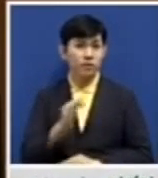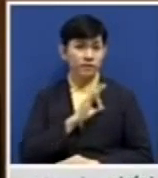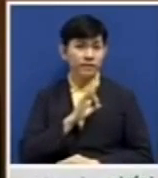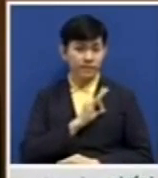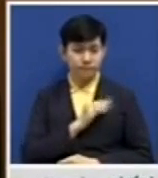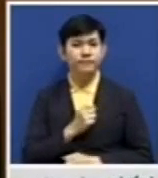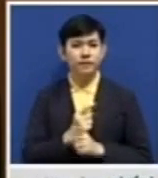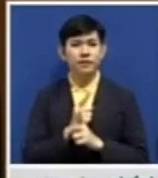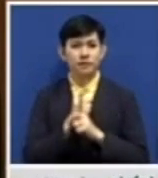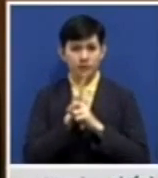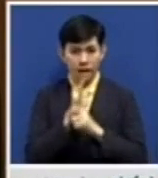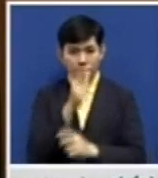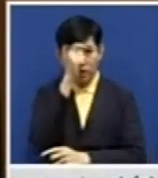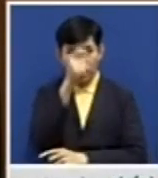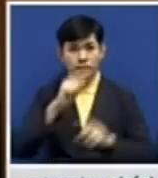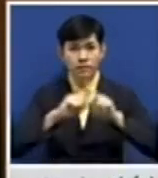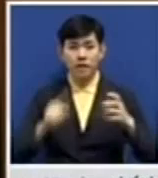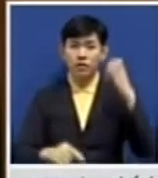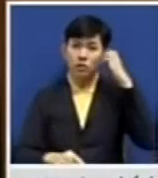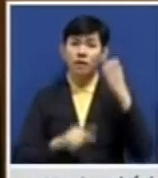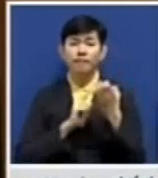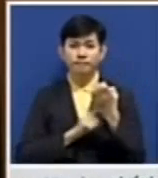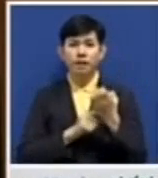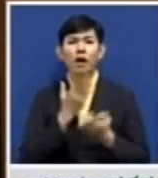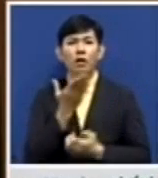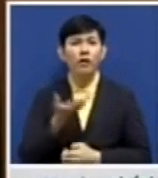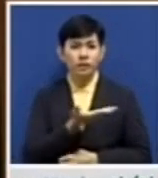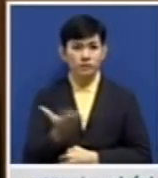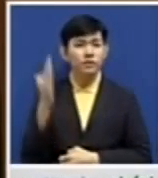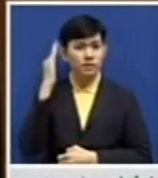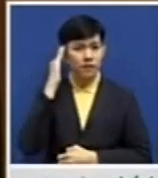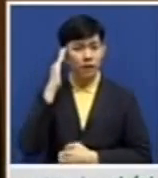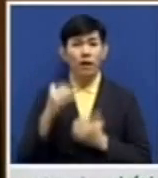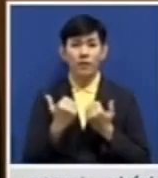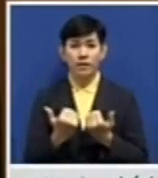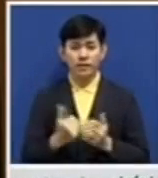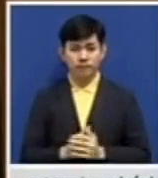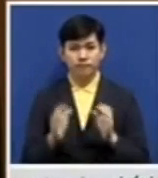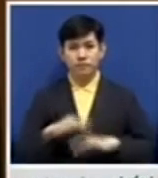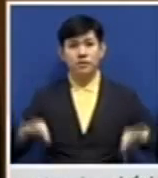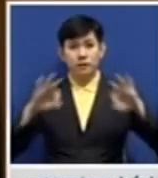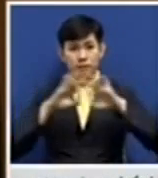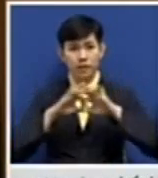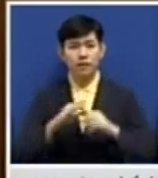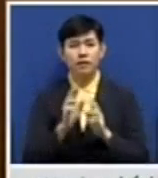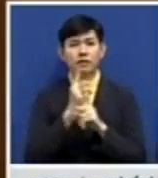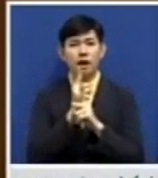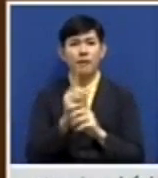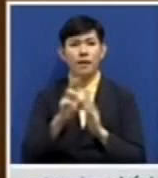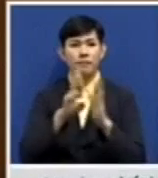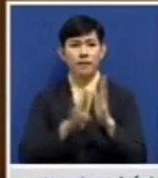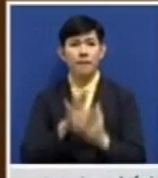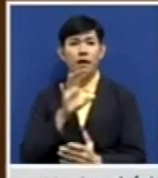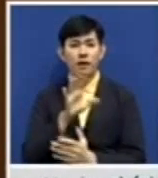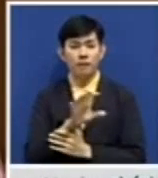ยดีนะครับส่วนใช้เครื่องมือสื่อสารนั้นก็เรียนให้รับทราบไว้เพราะอันนี้เป็นส่วนหนึ่งที่เป็นข้อบังคับที่กำหนดเอาไ